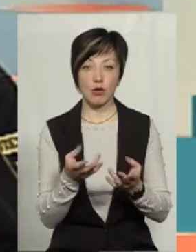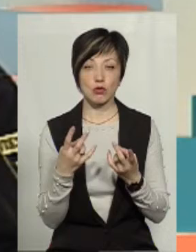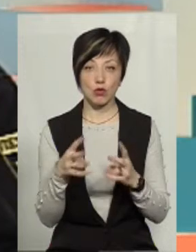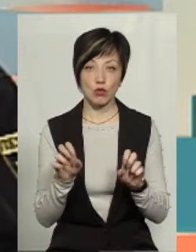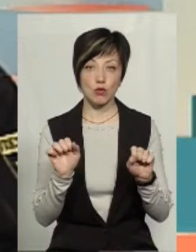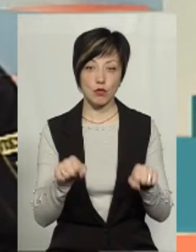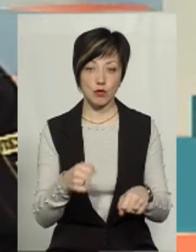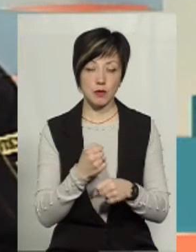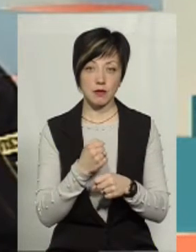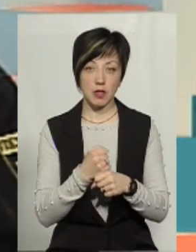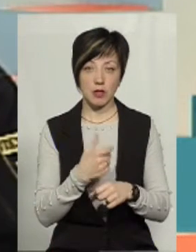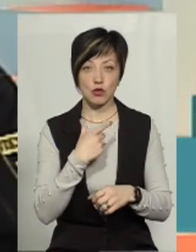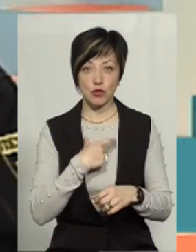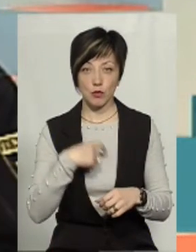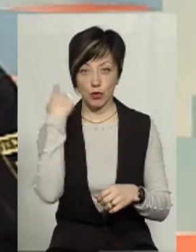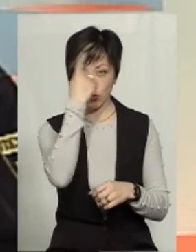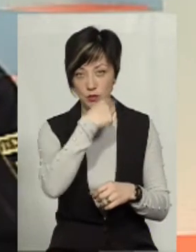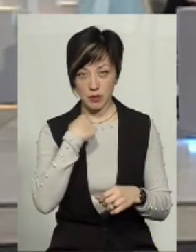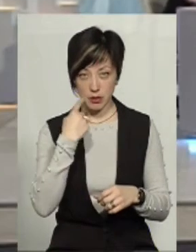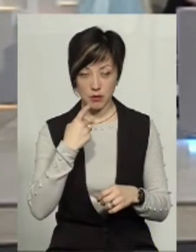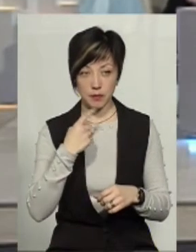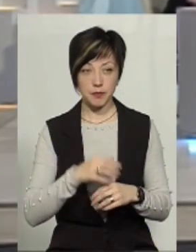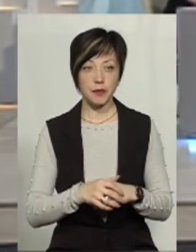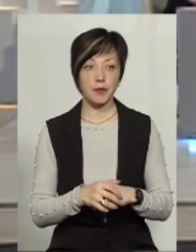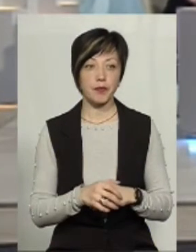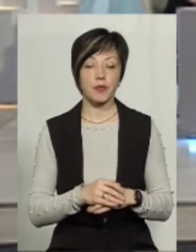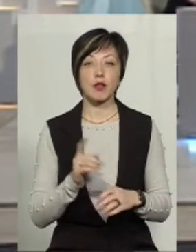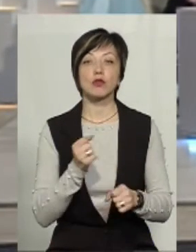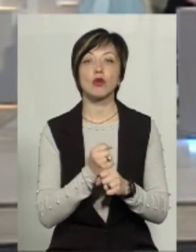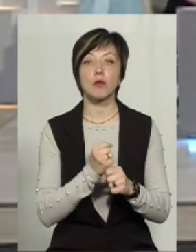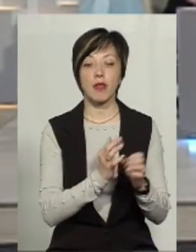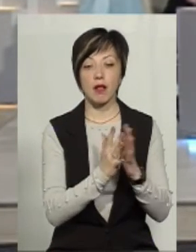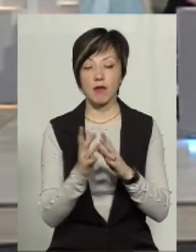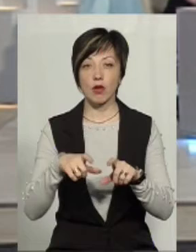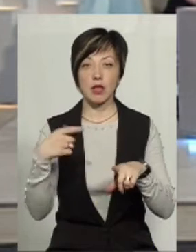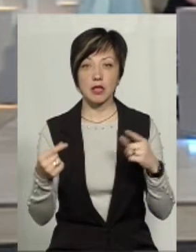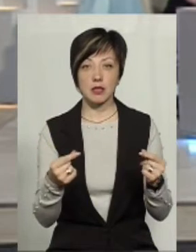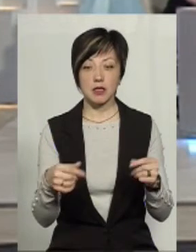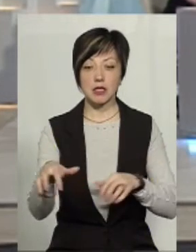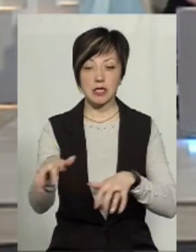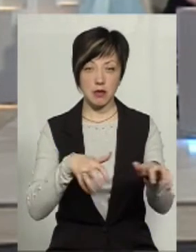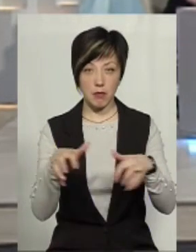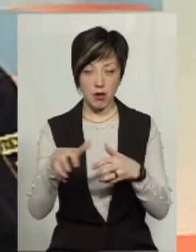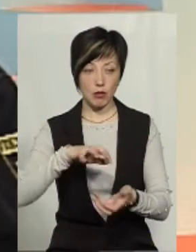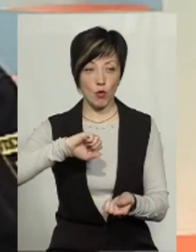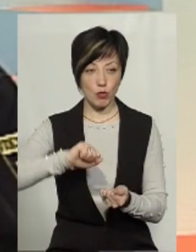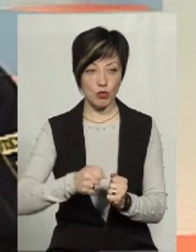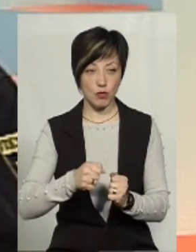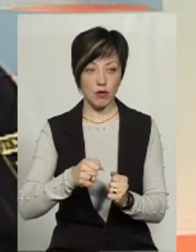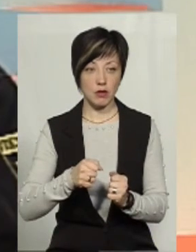шкоду ми можемо завдати собі особисто, а що своїм оточуванням. А що робити травою, листям? Зрібати,